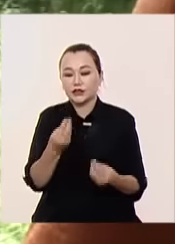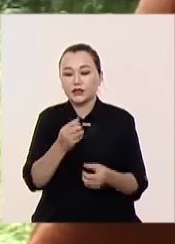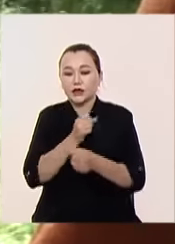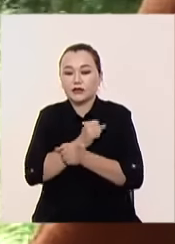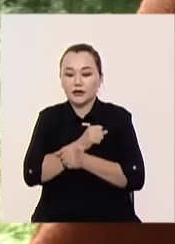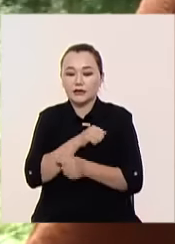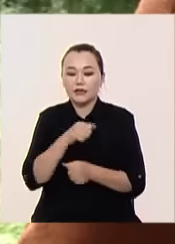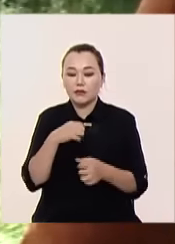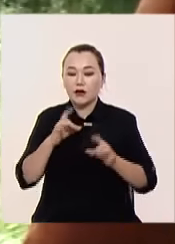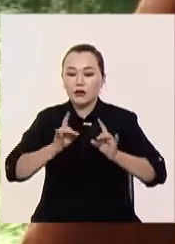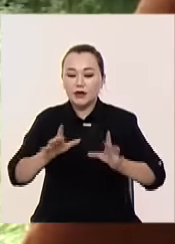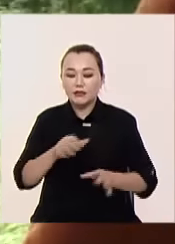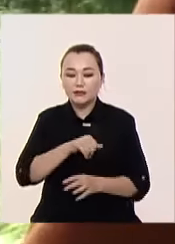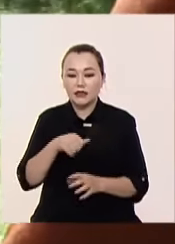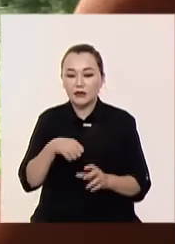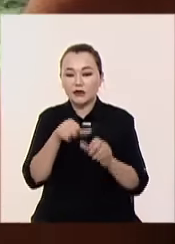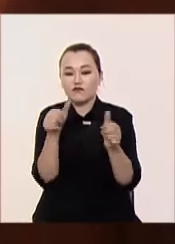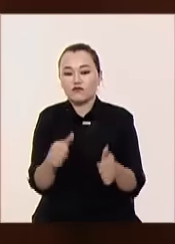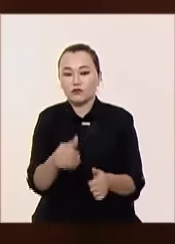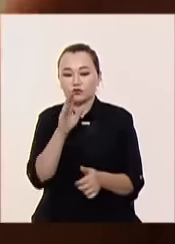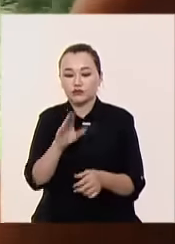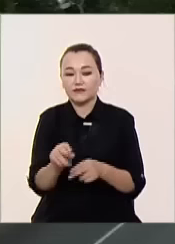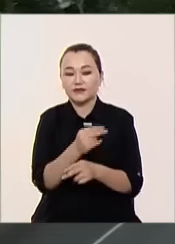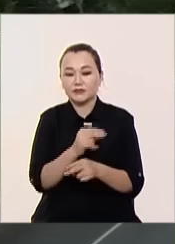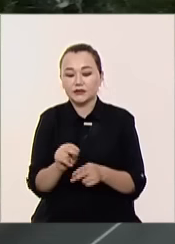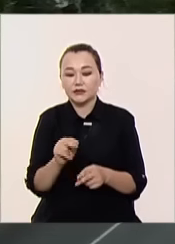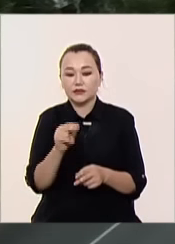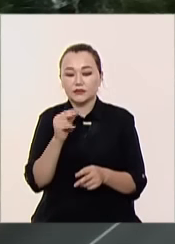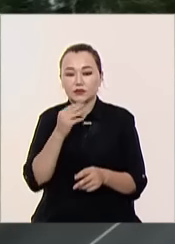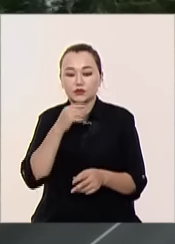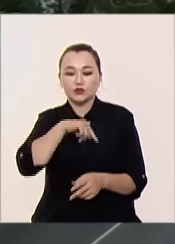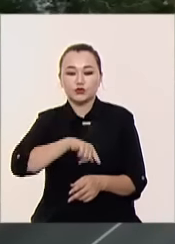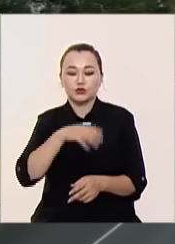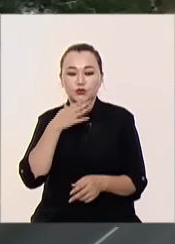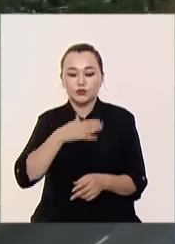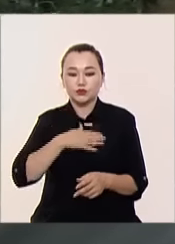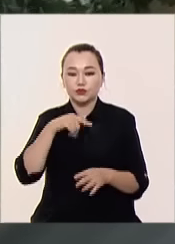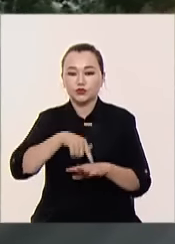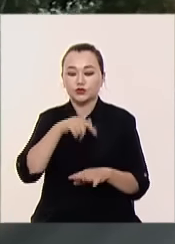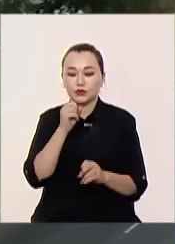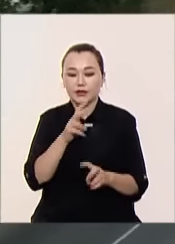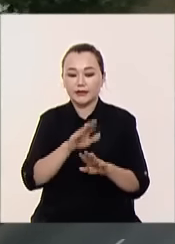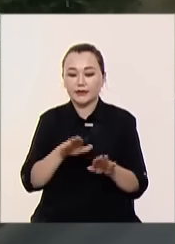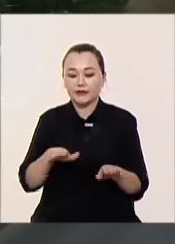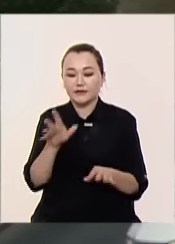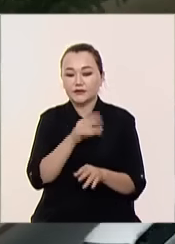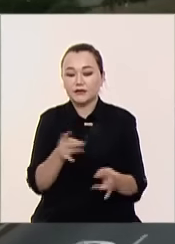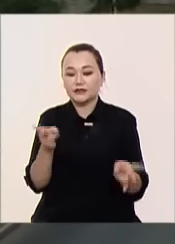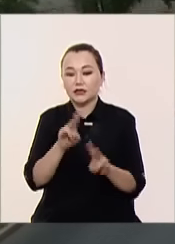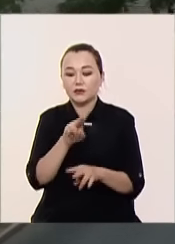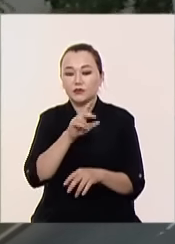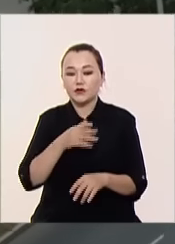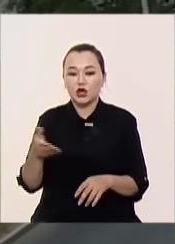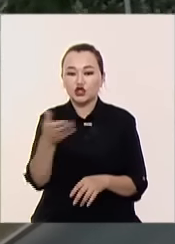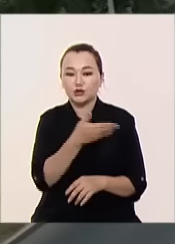же, сам праздник, сама эта формулировка, он будет воспитывать патриотические чувства как подрастающим, так и всем остальным